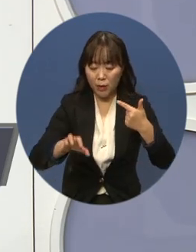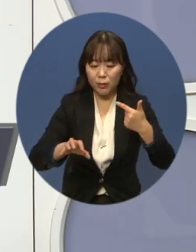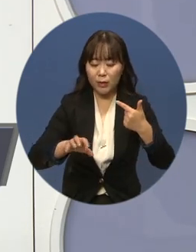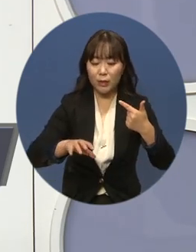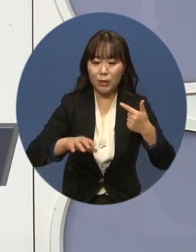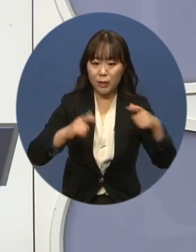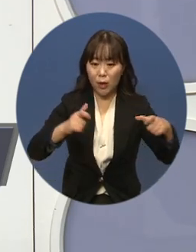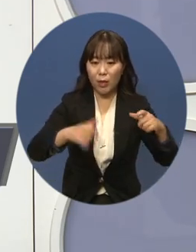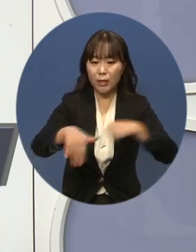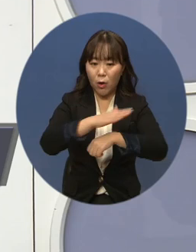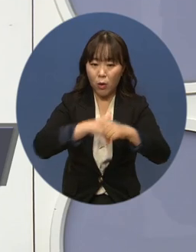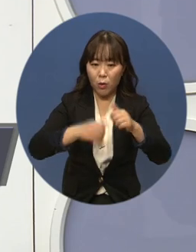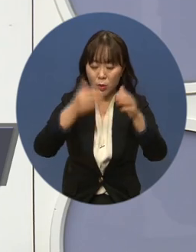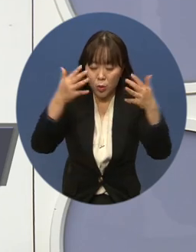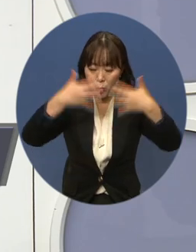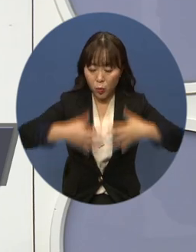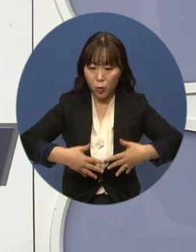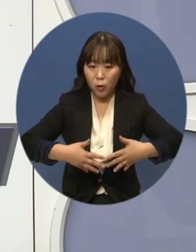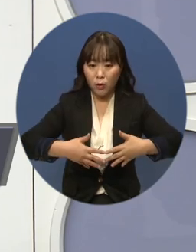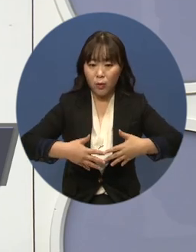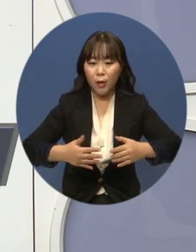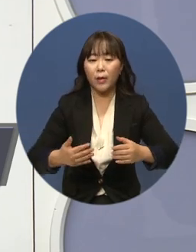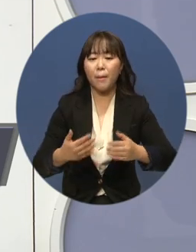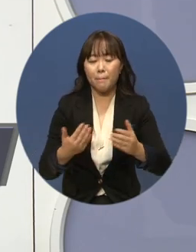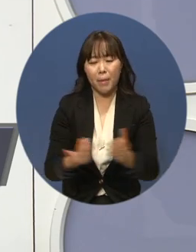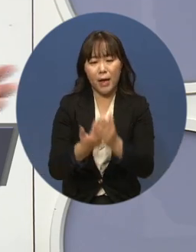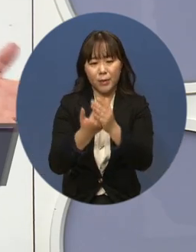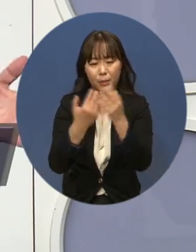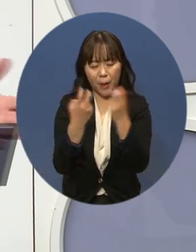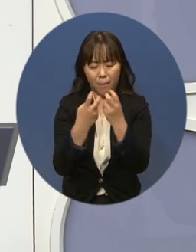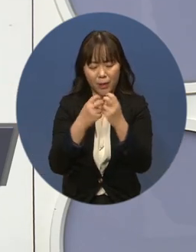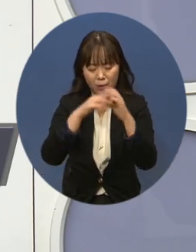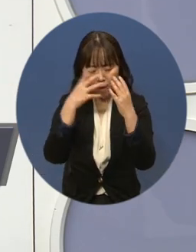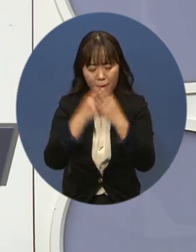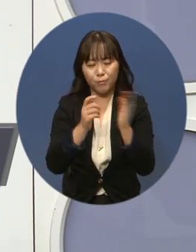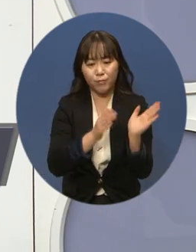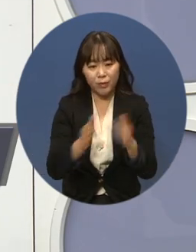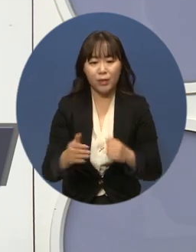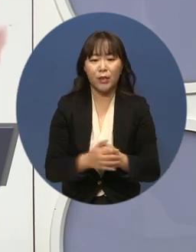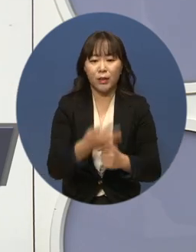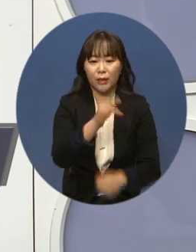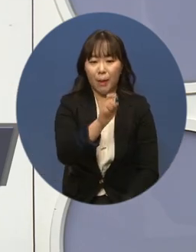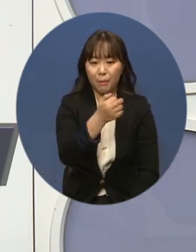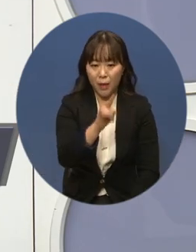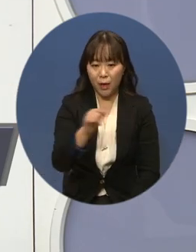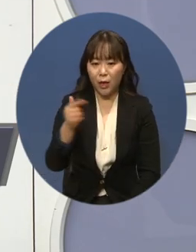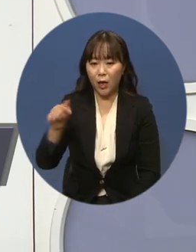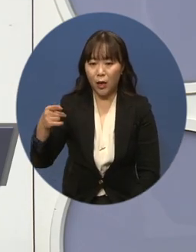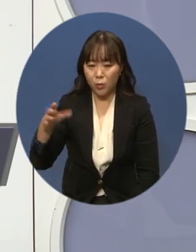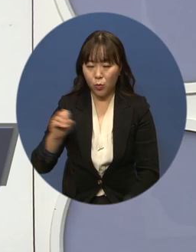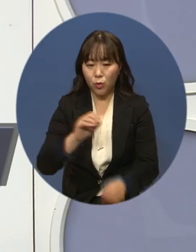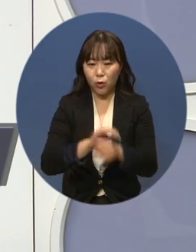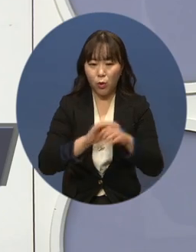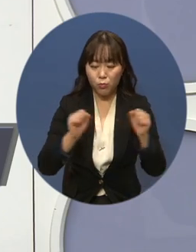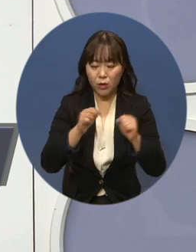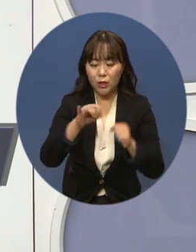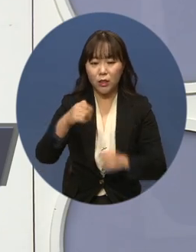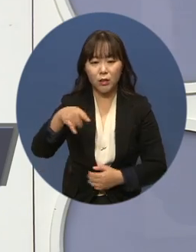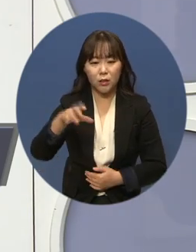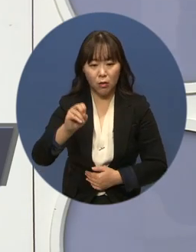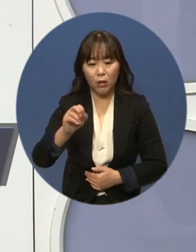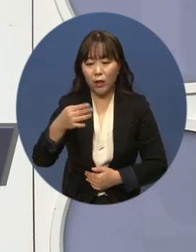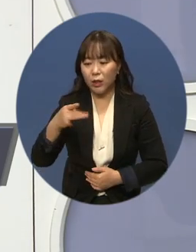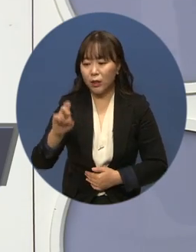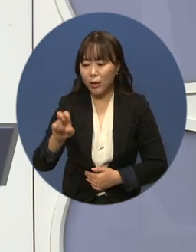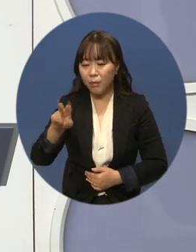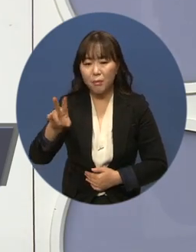조건에 맞는 발전 전략을 다 세우거든요. 서울이 남해나 하동이나 저 뭐 경북 어성군이나 담양군을 어떻게